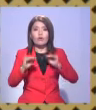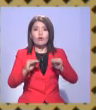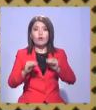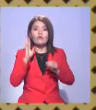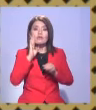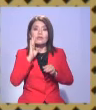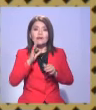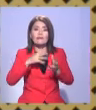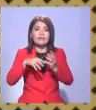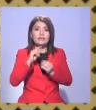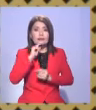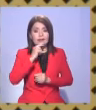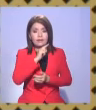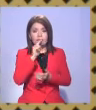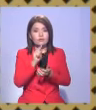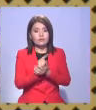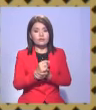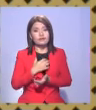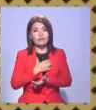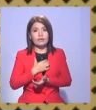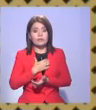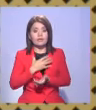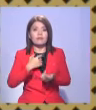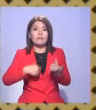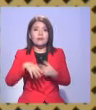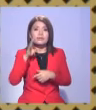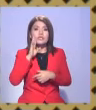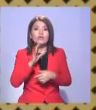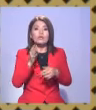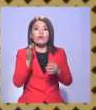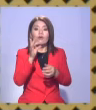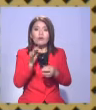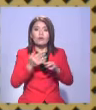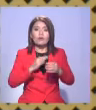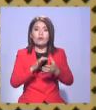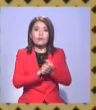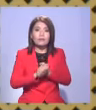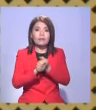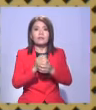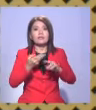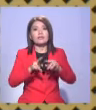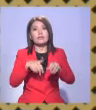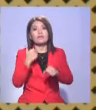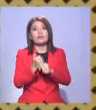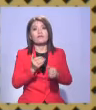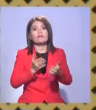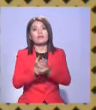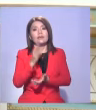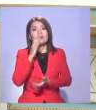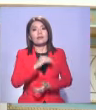суды барынша үнемдеу мәселесі өте өзекті. Бұл біздің су ресурстары жөніндегі ынтымақтастығымыздың негізгі бағыты бола